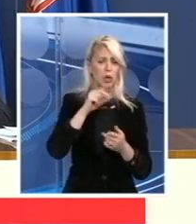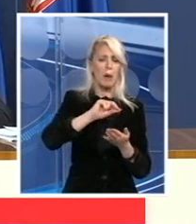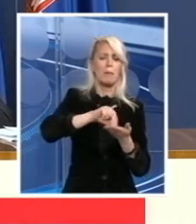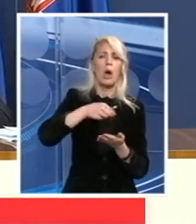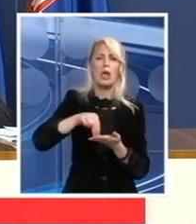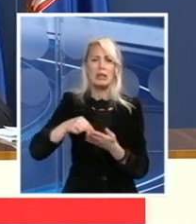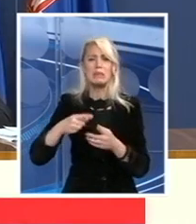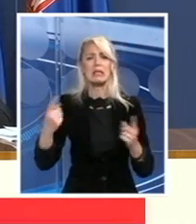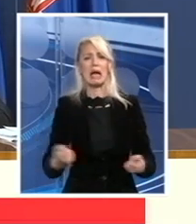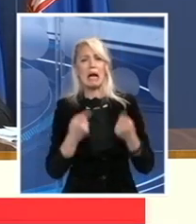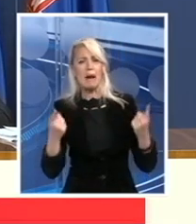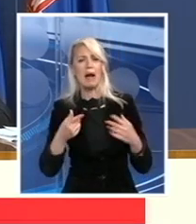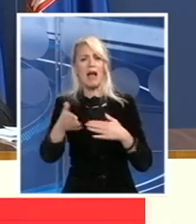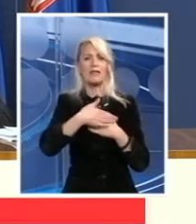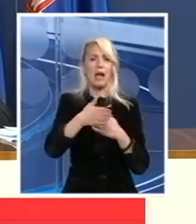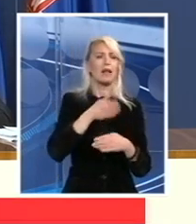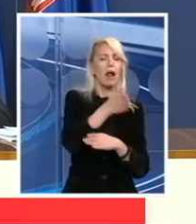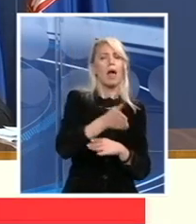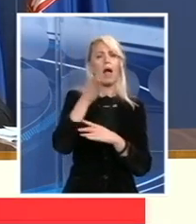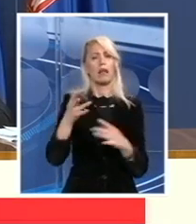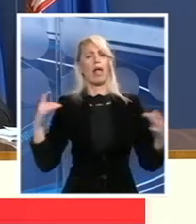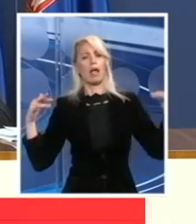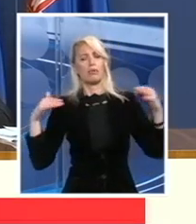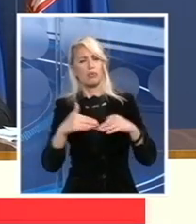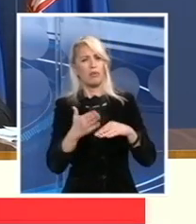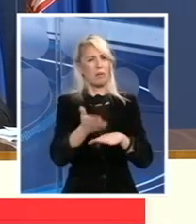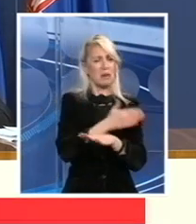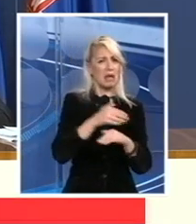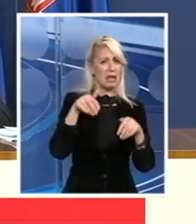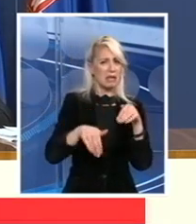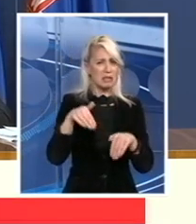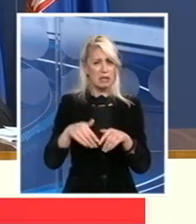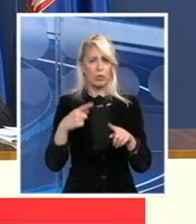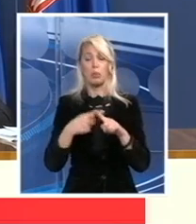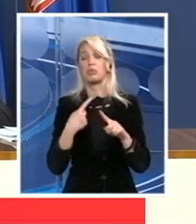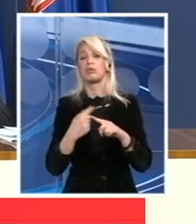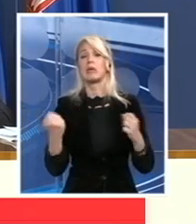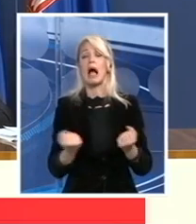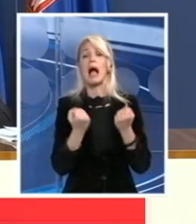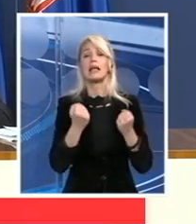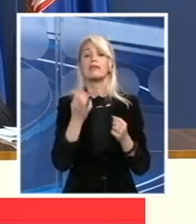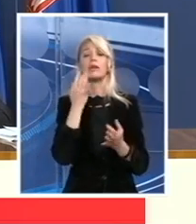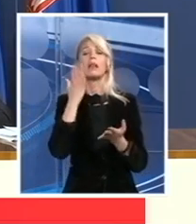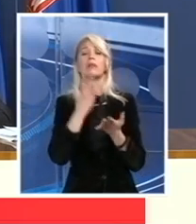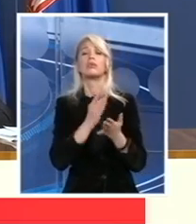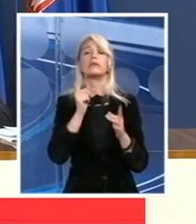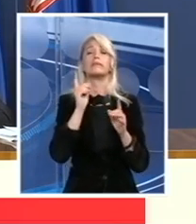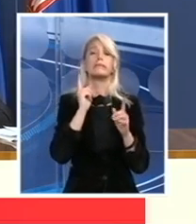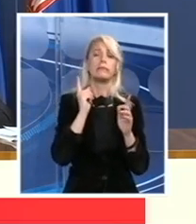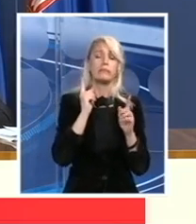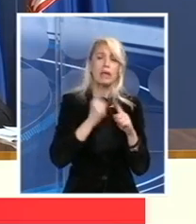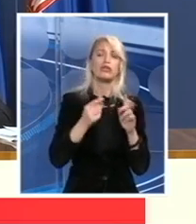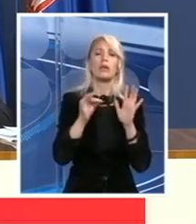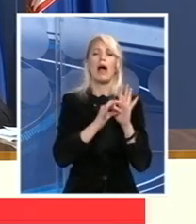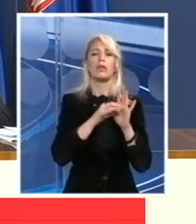potpisa, kampanje od vrata do vrata, predizborni skupovi koji će biti organizovani, kao i aktivnosti na sam dan izbora, s obzirom na to